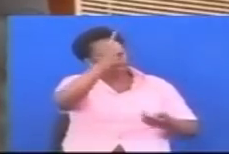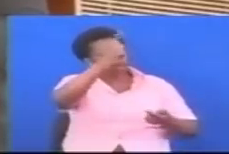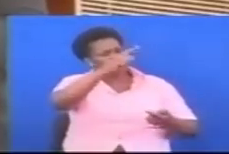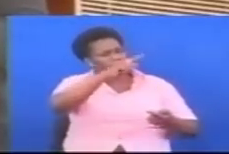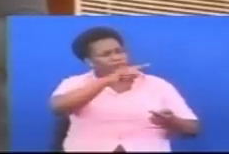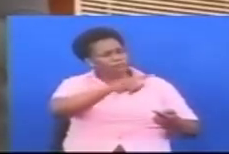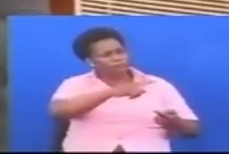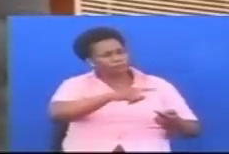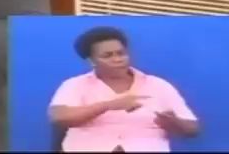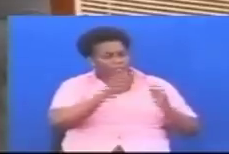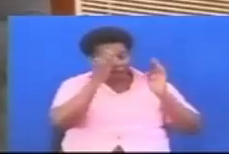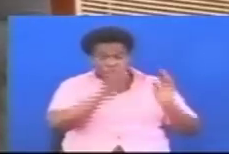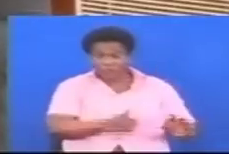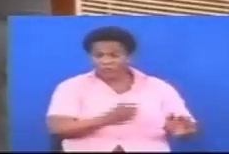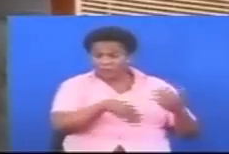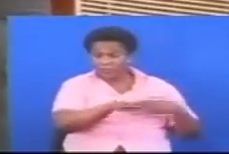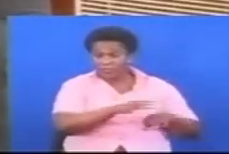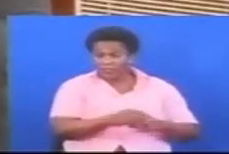Mwenyekiti,